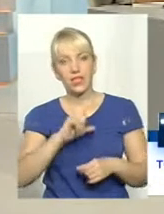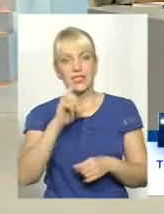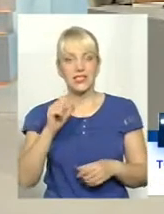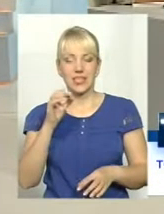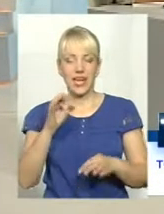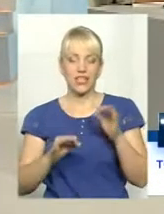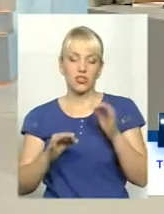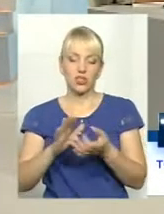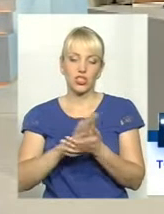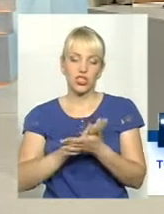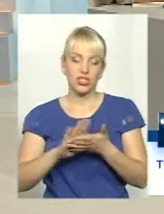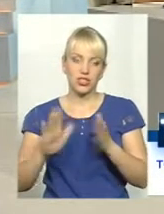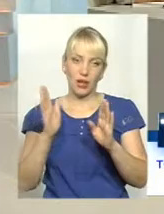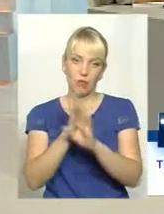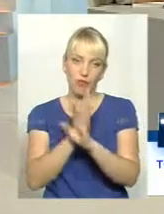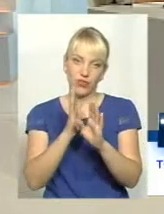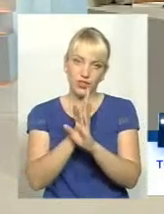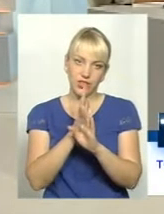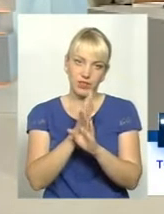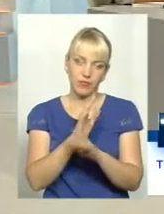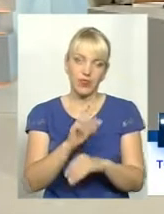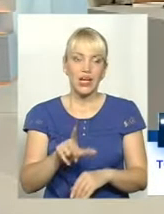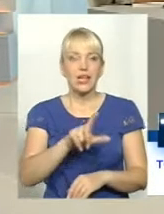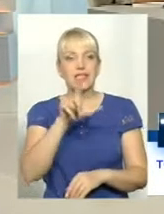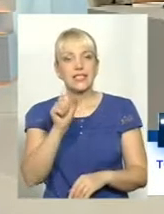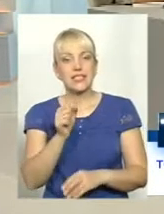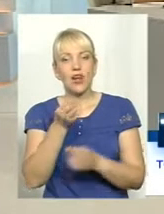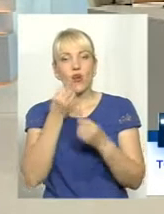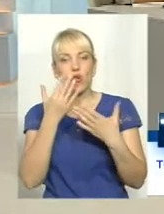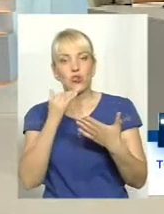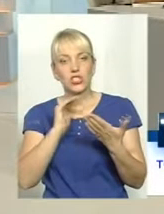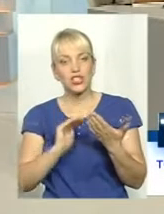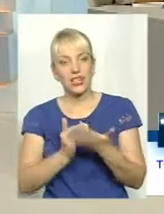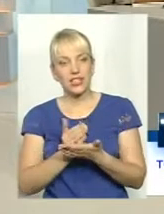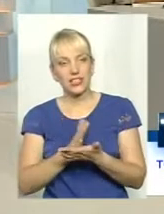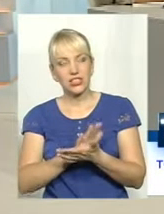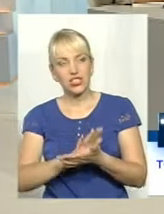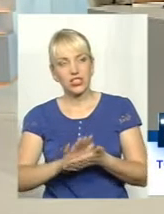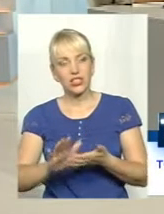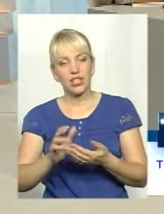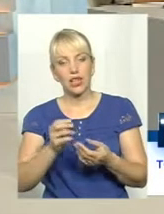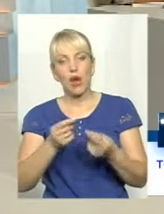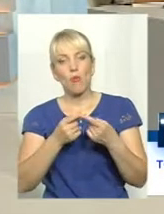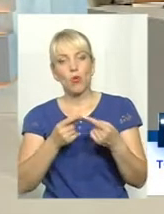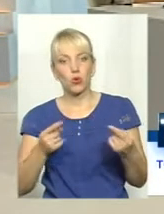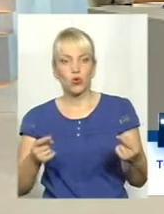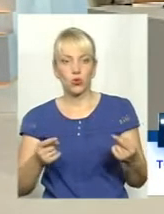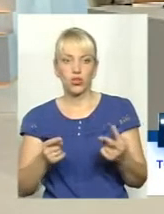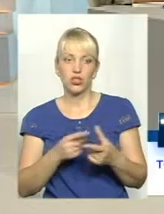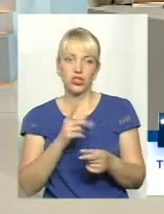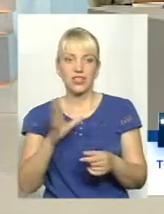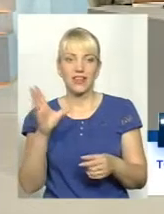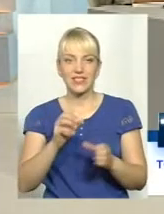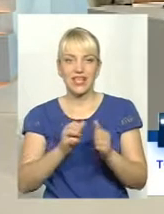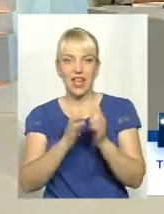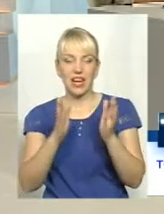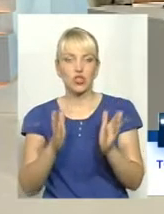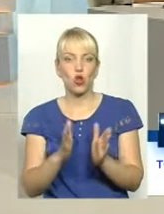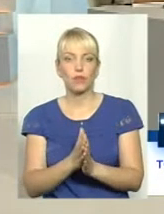на Хмельниччині, на вашу думку, можна запропонувати переплатити? За